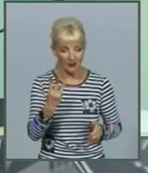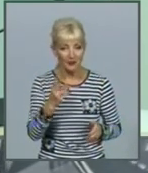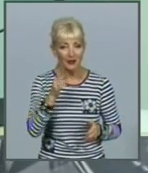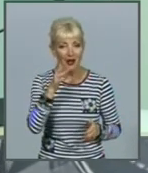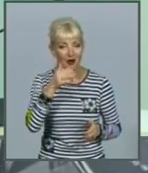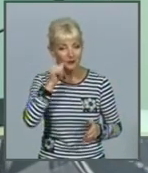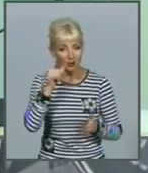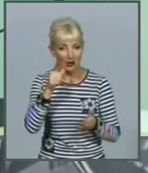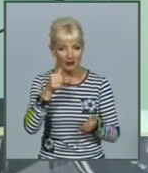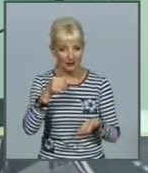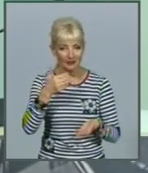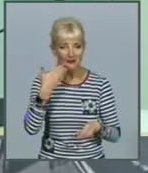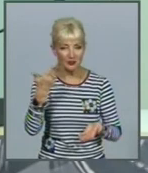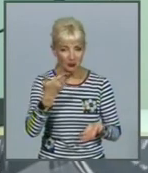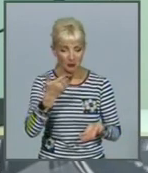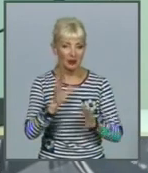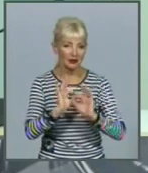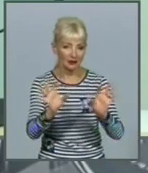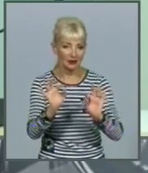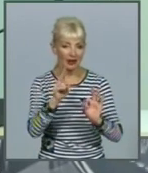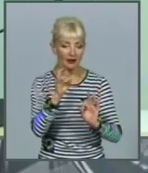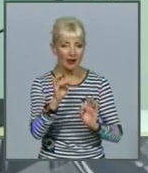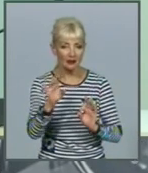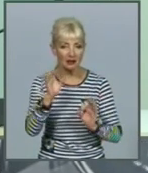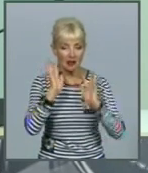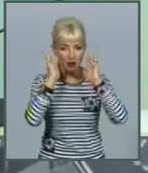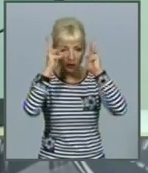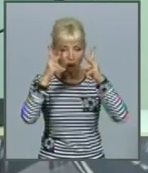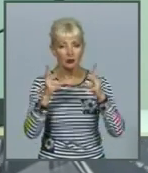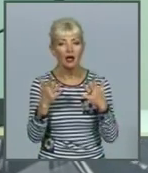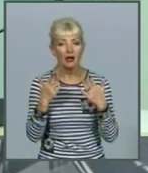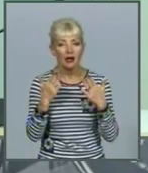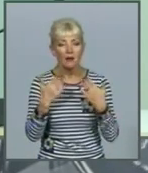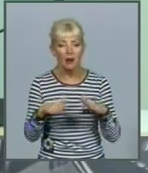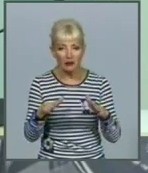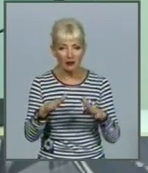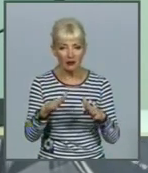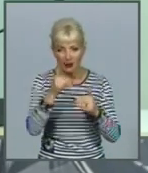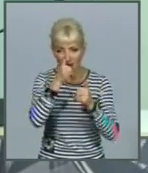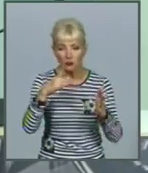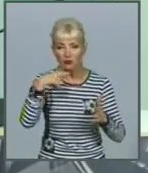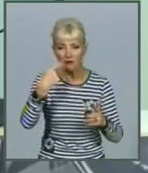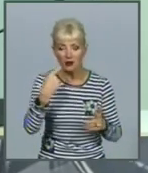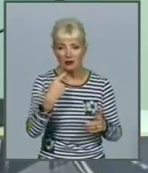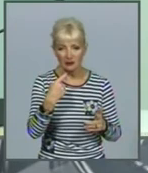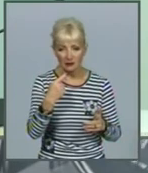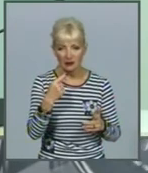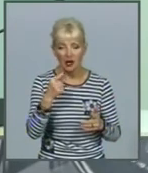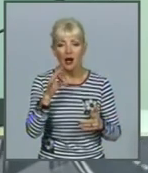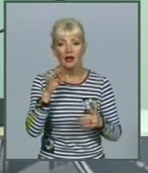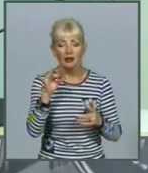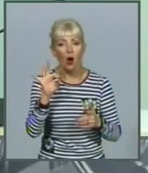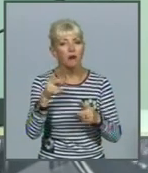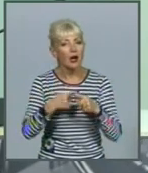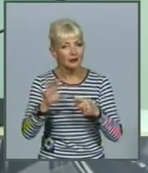Кернеса інсульт, потеря речі, і об цьому він знає точно із Шаріте.